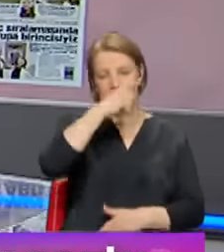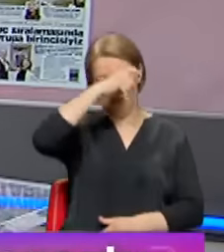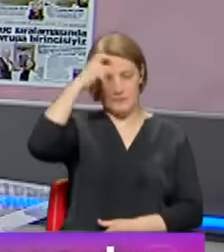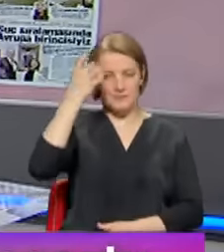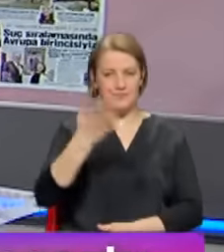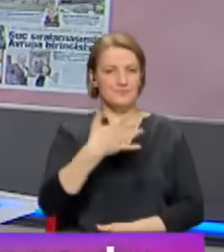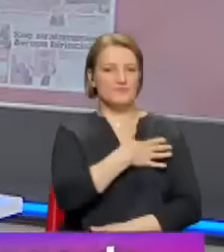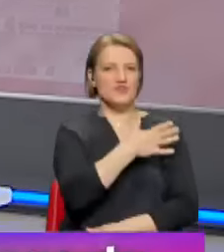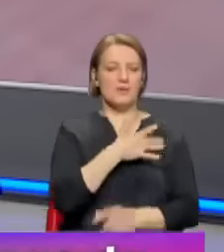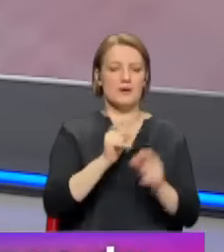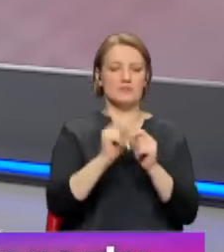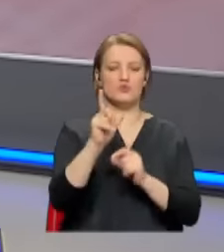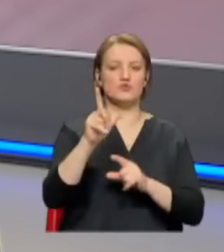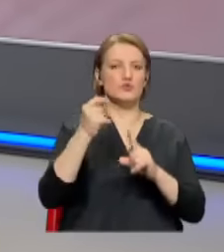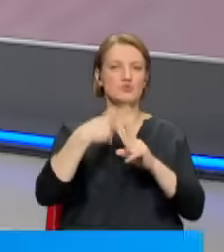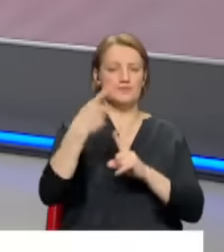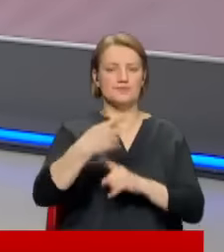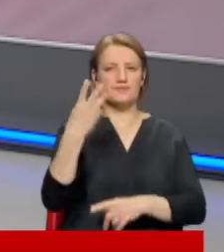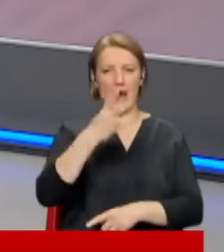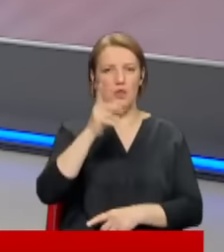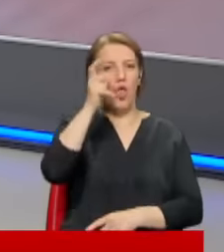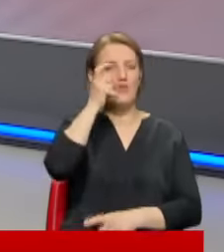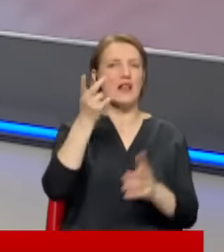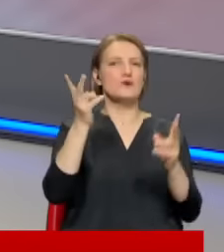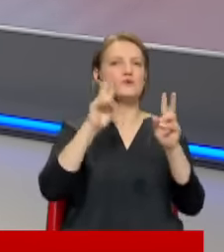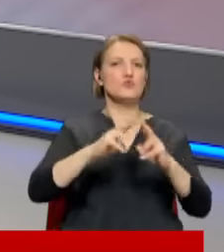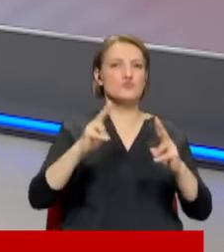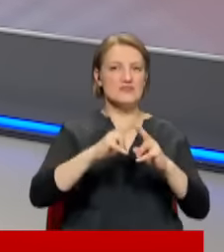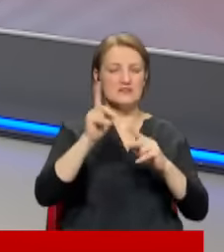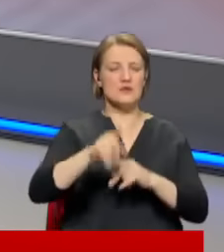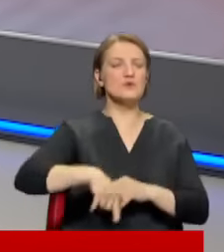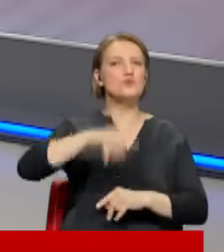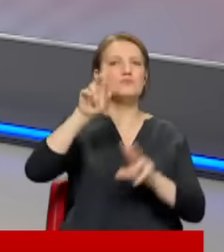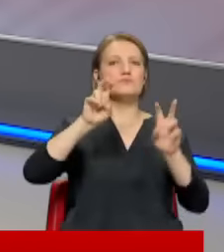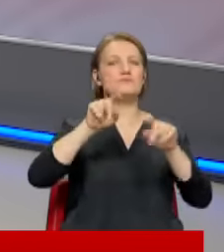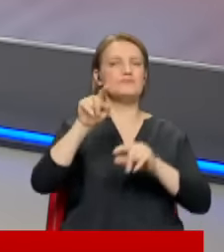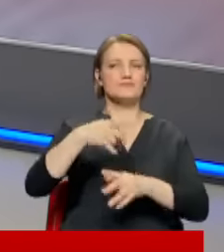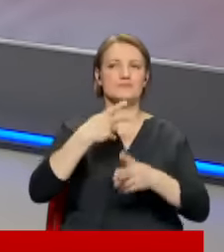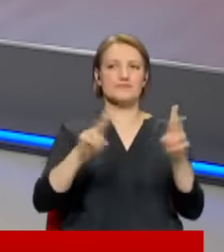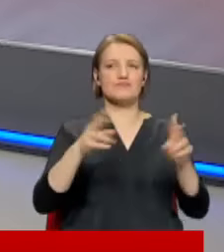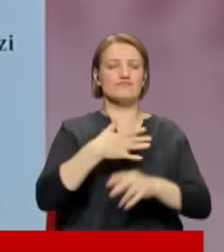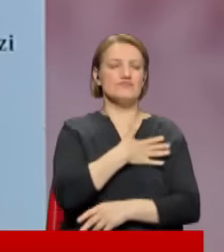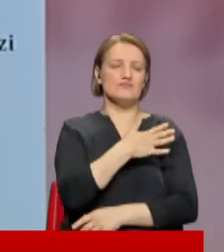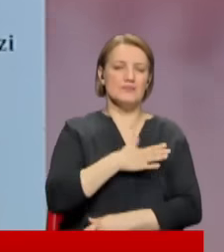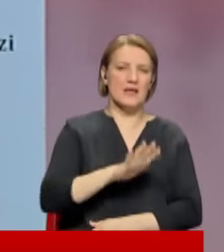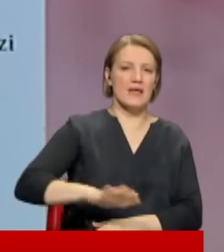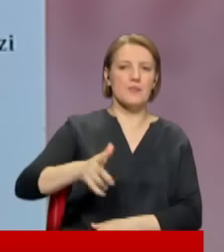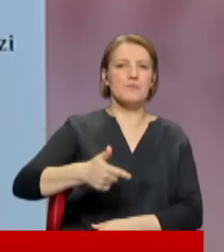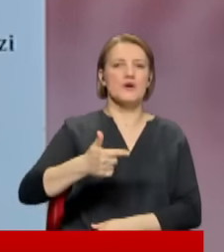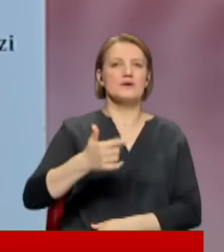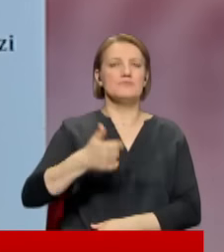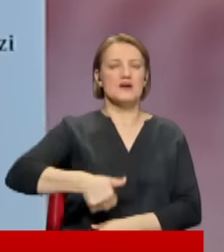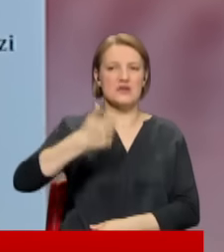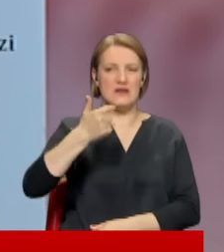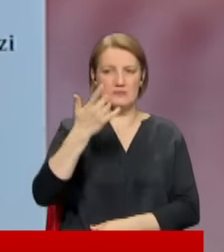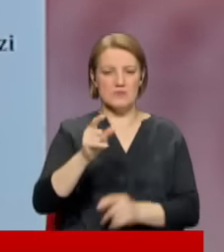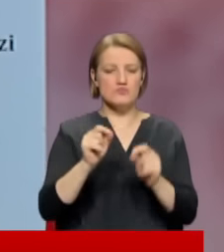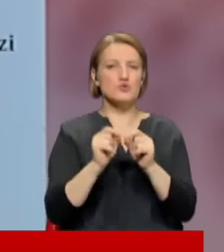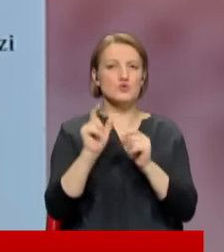olacak. CHP'li Bulut, Erdoğan özel görüşmesinin gündemini açıkladı. Cumhuriyet Halk Partisi Genel Başkan Yardımcısı Burhanettin